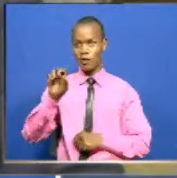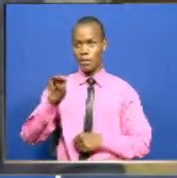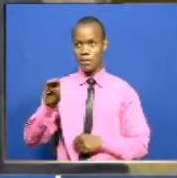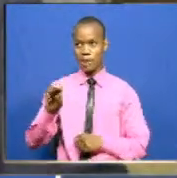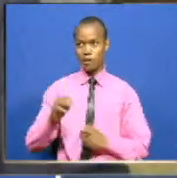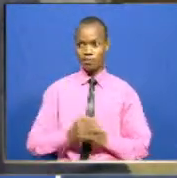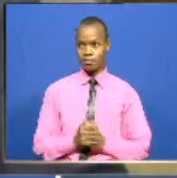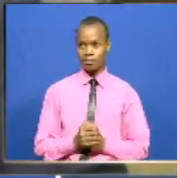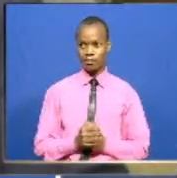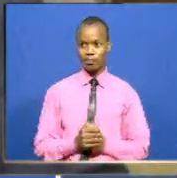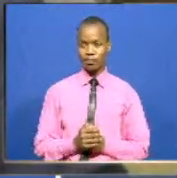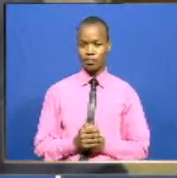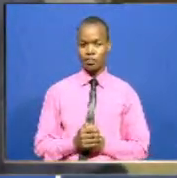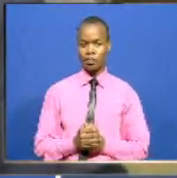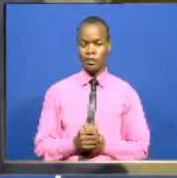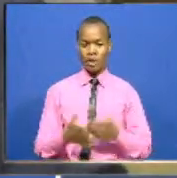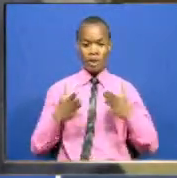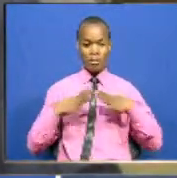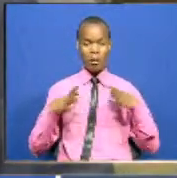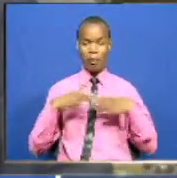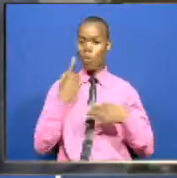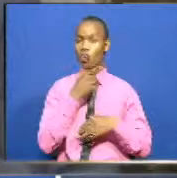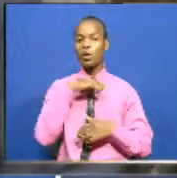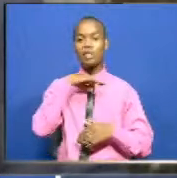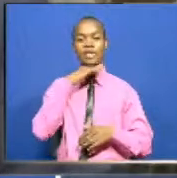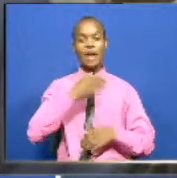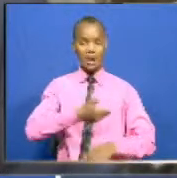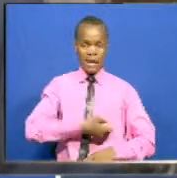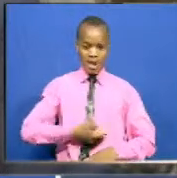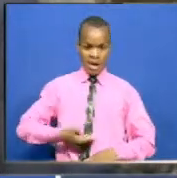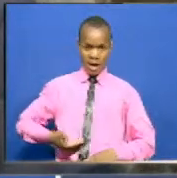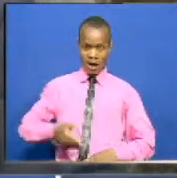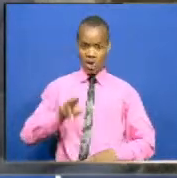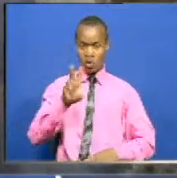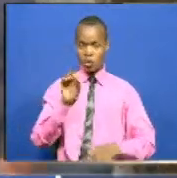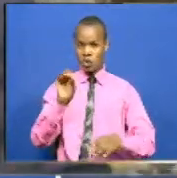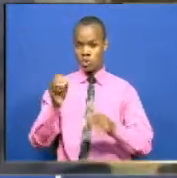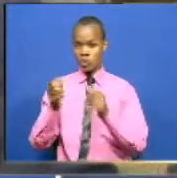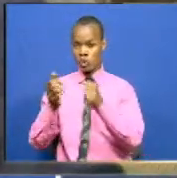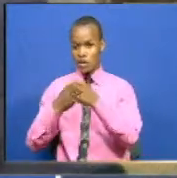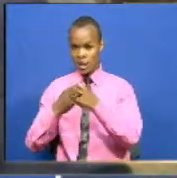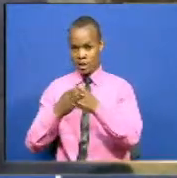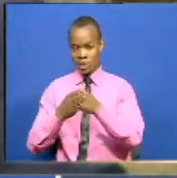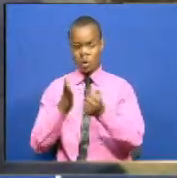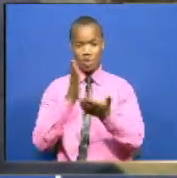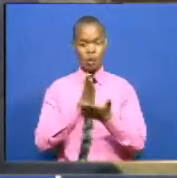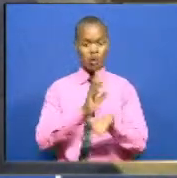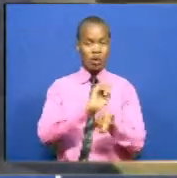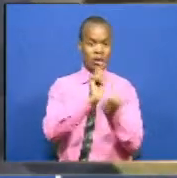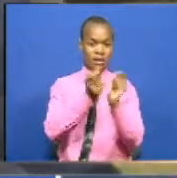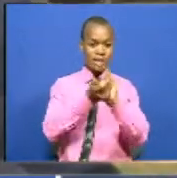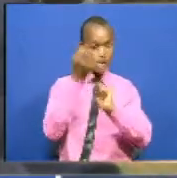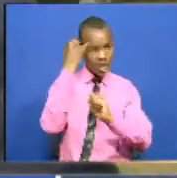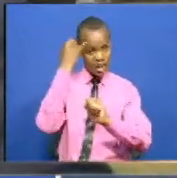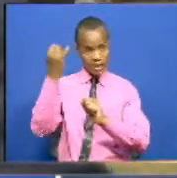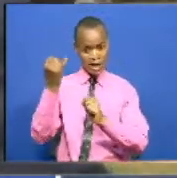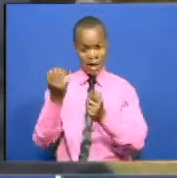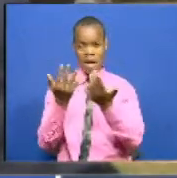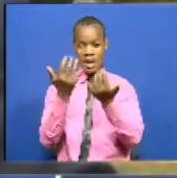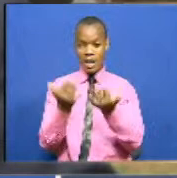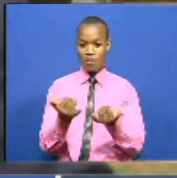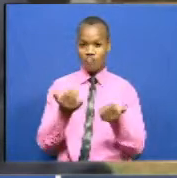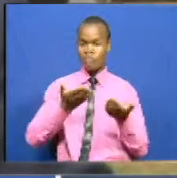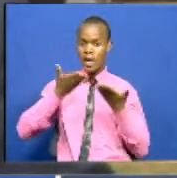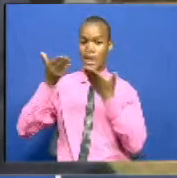wale ambao walikuwa wanakufa na njaa 2009, baada ya kugeuza mindset, sahii wana export. Kwa hivyo inabidi tujitume